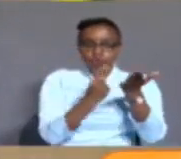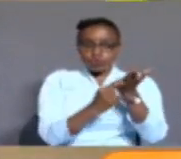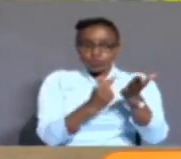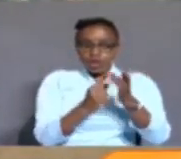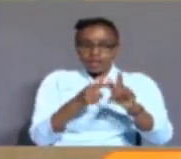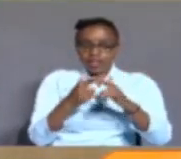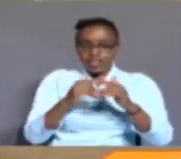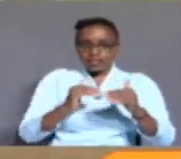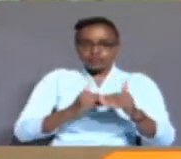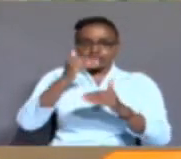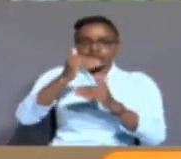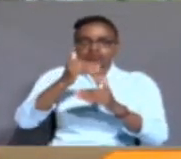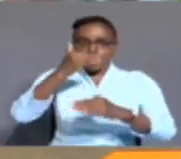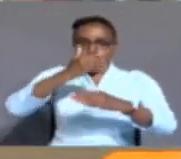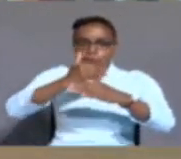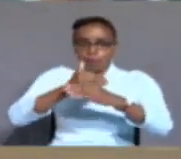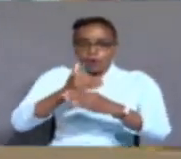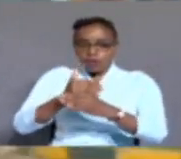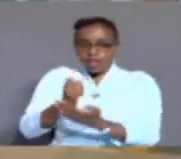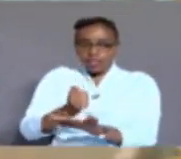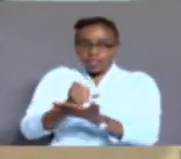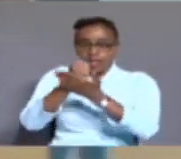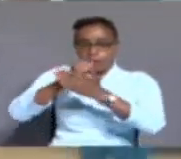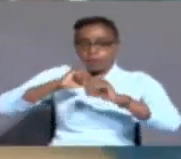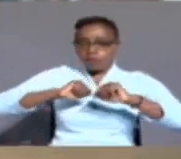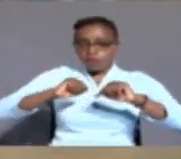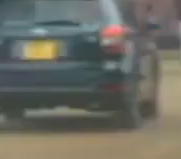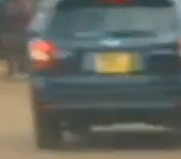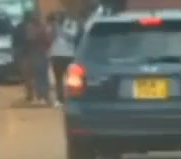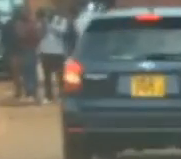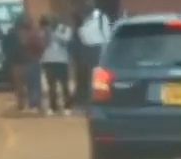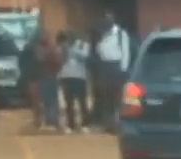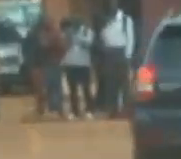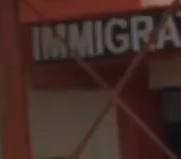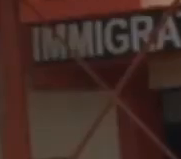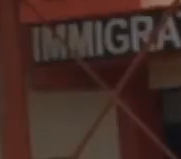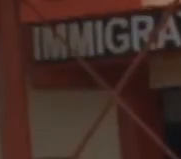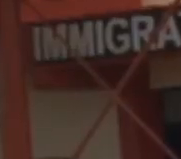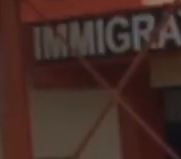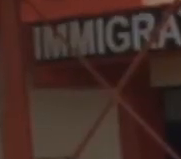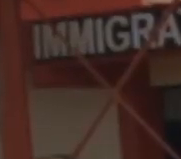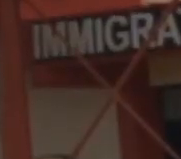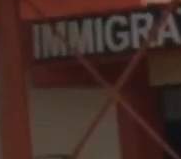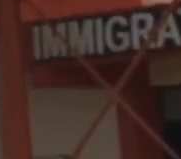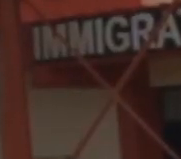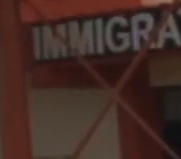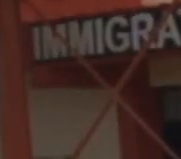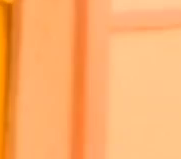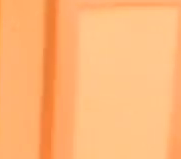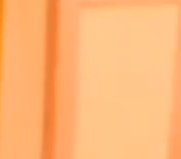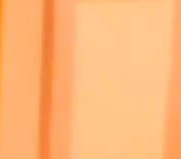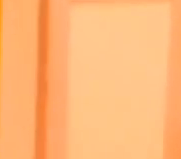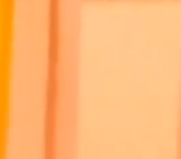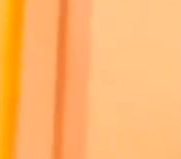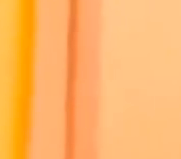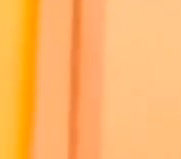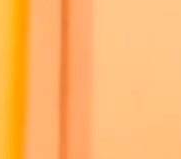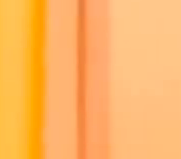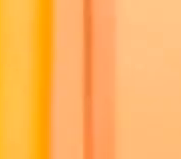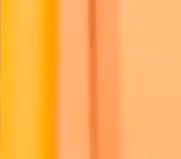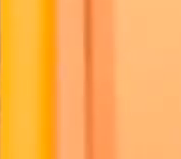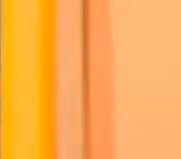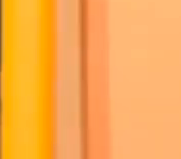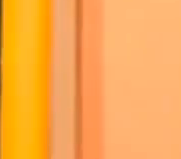na kuvushwa mpaka kwa ushirikiano na maafisa wa forodha na polisi kabla ya kusafirishwa kwingineko. Kutuhumiwa kwa